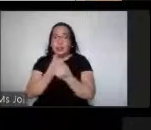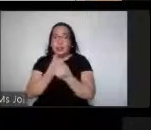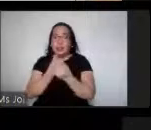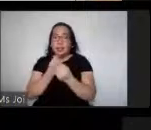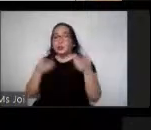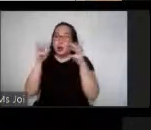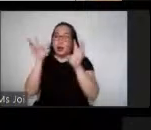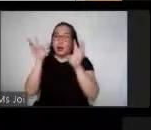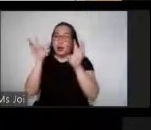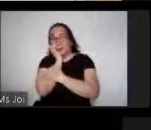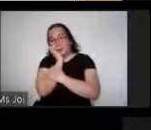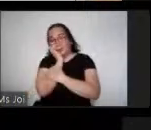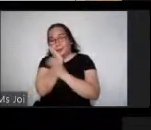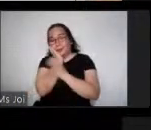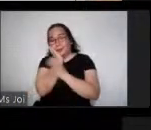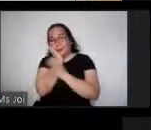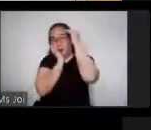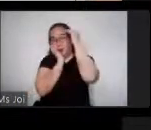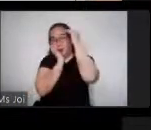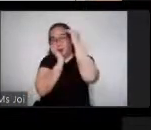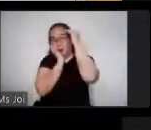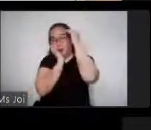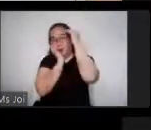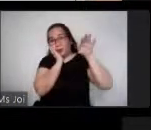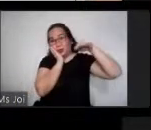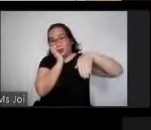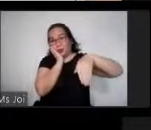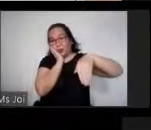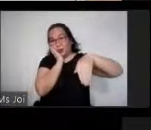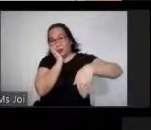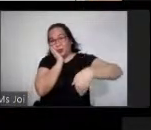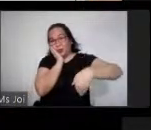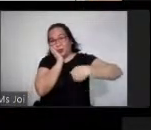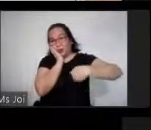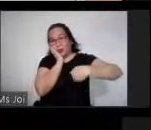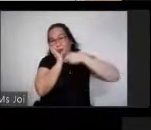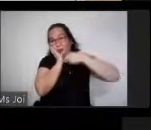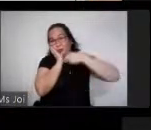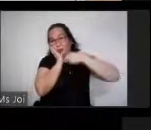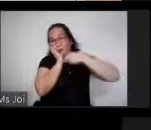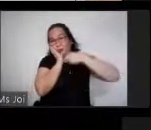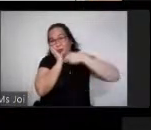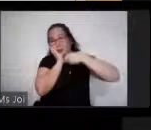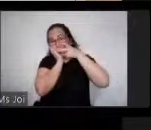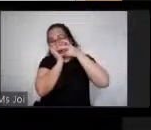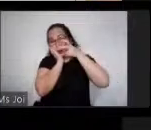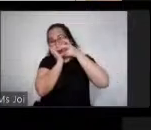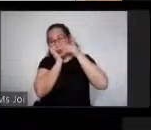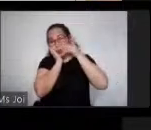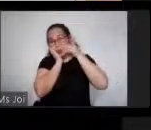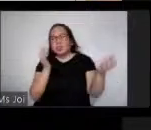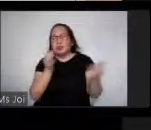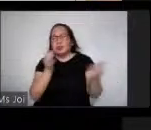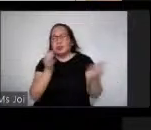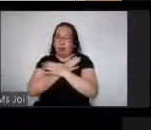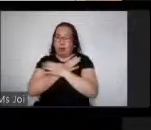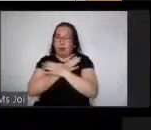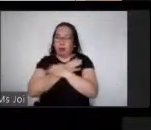Favorite K-drama. So sabi niya, hay nako, this, pagod na ako. Ano naman ang manunood na wala